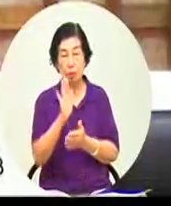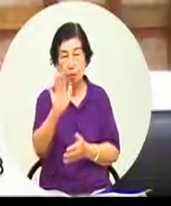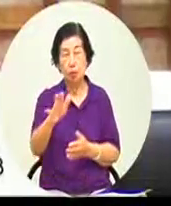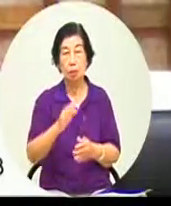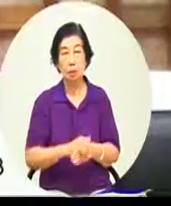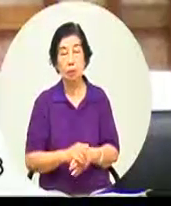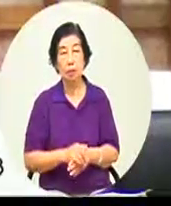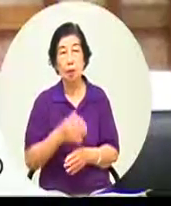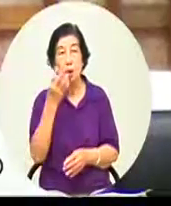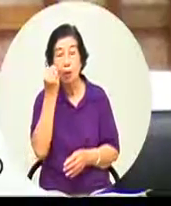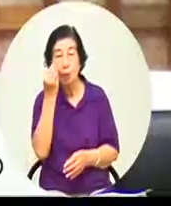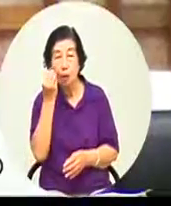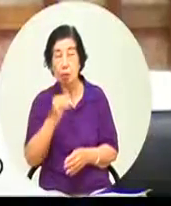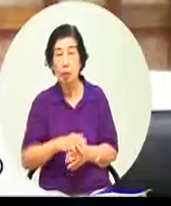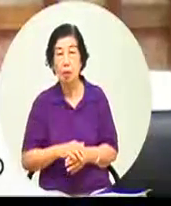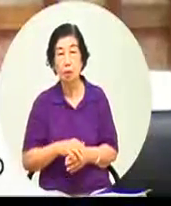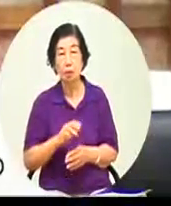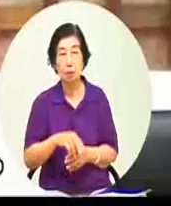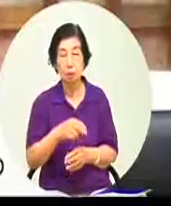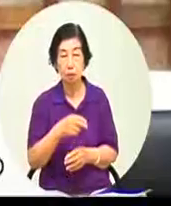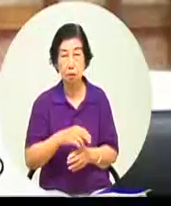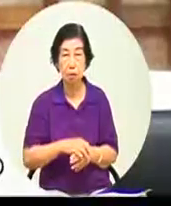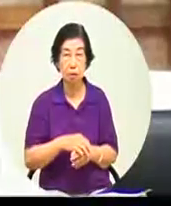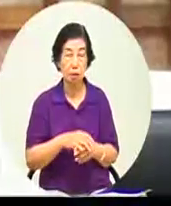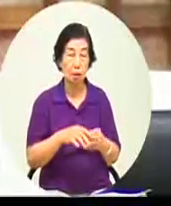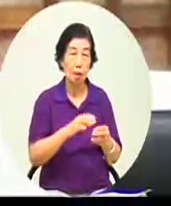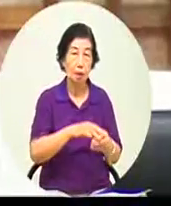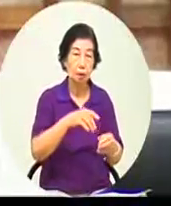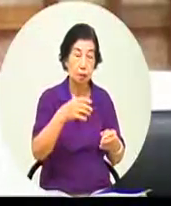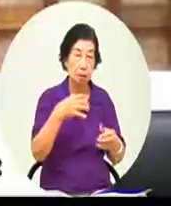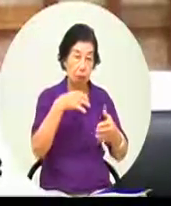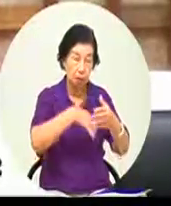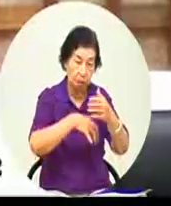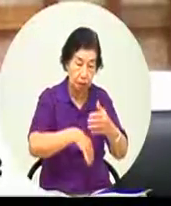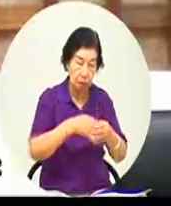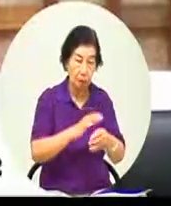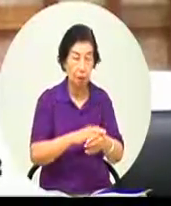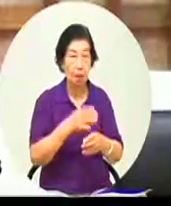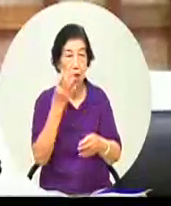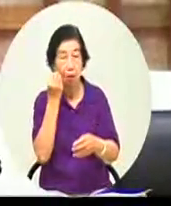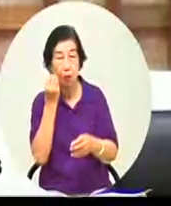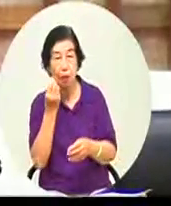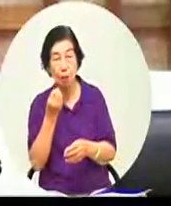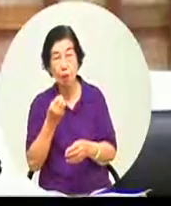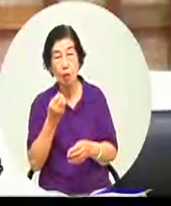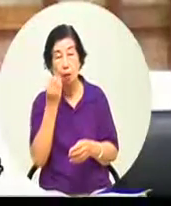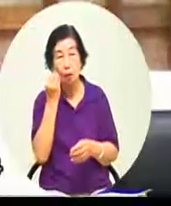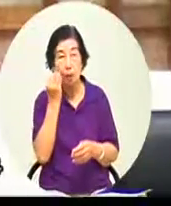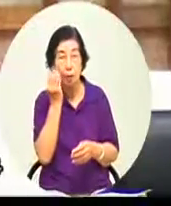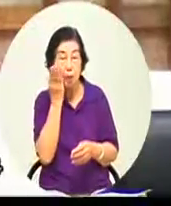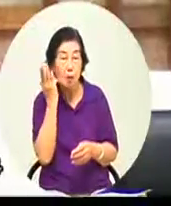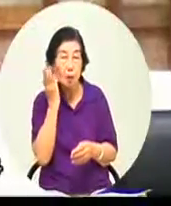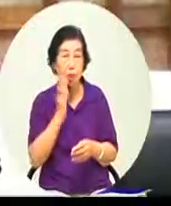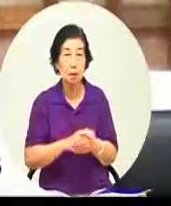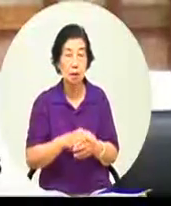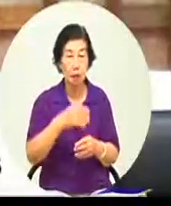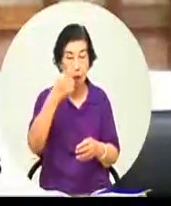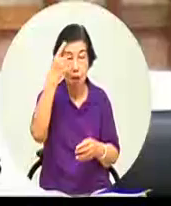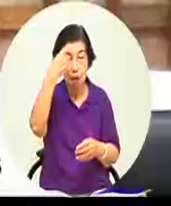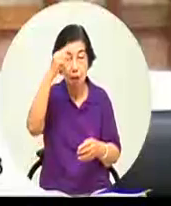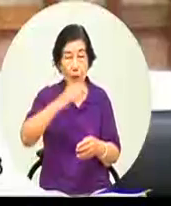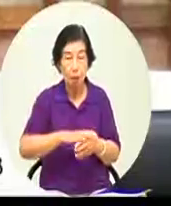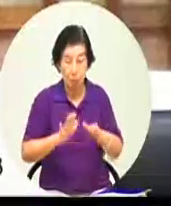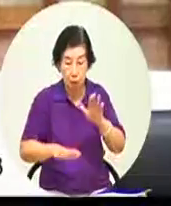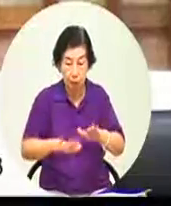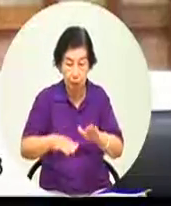光兼顾的观光旅游里面的文化之旅，也是跟古迹之旅，这个非常